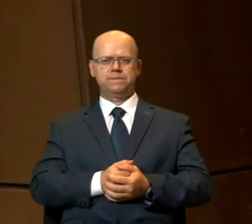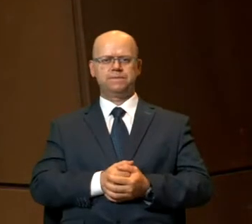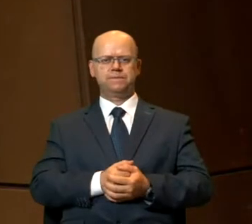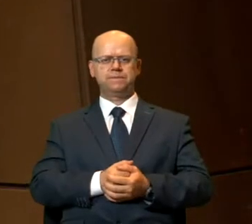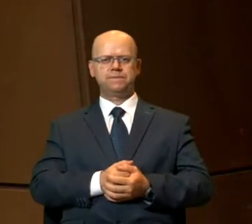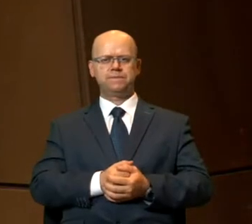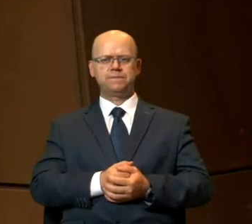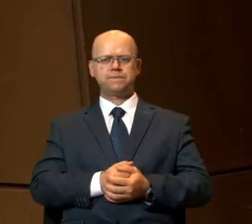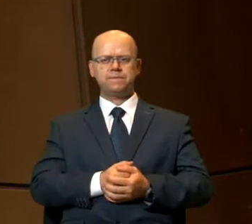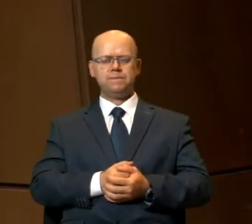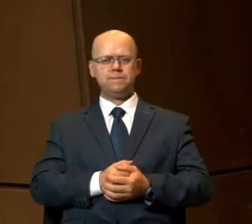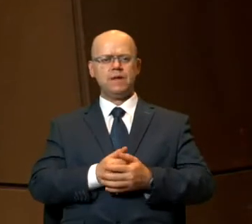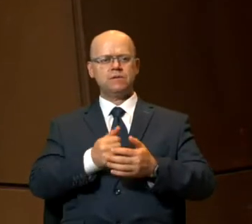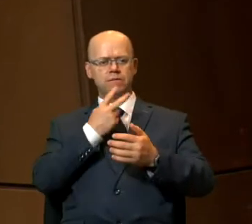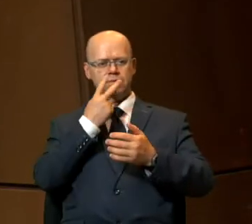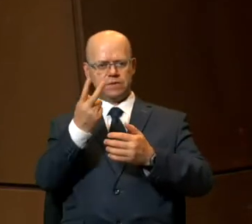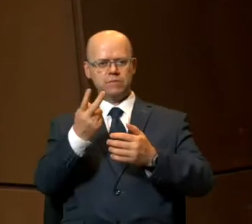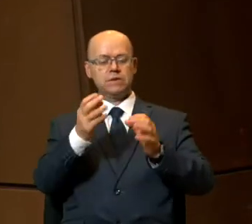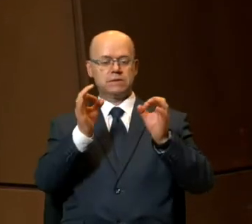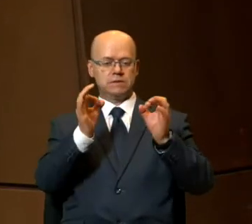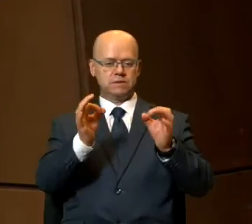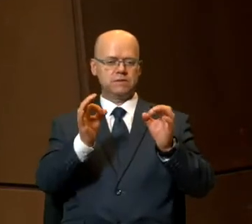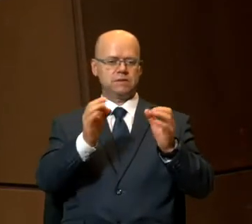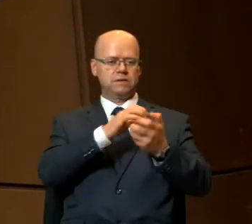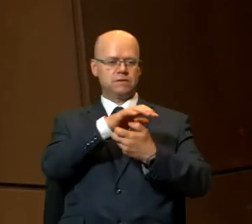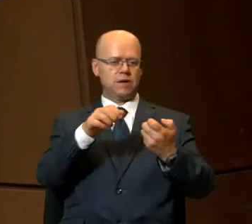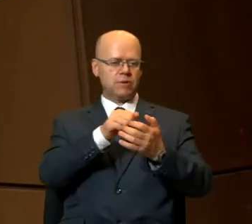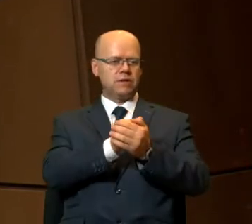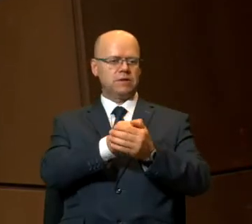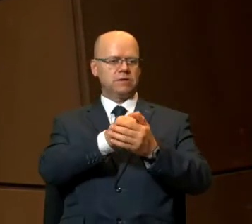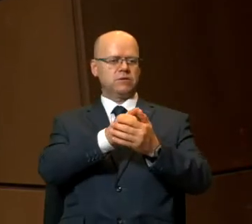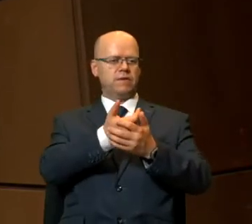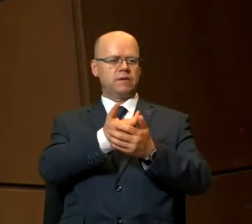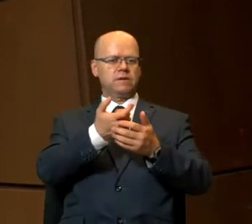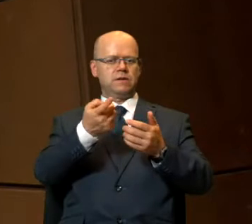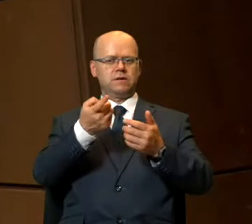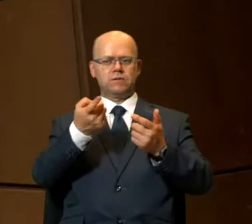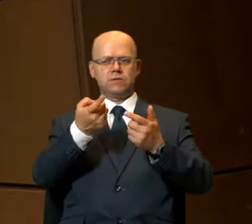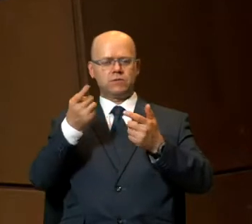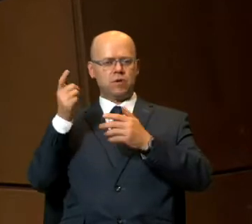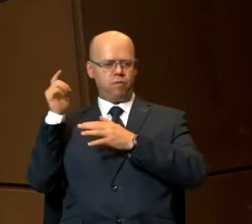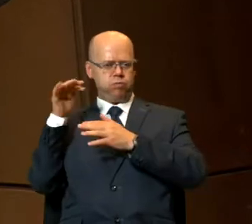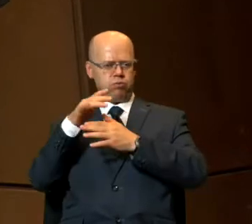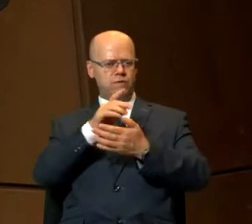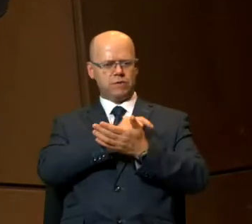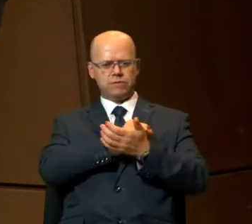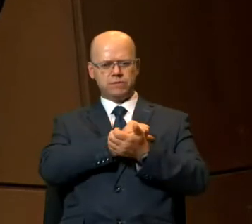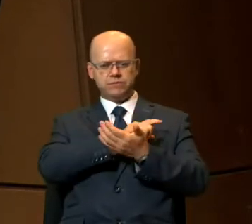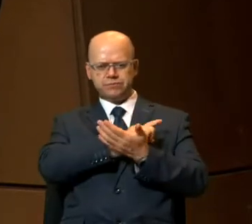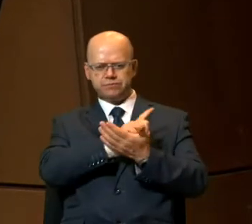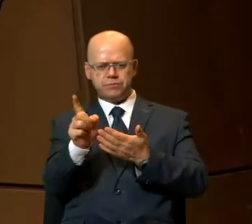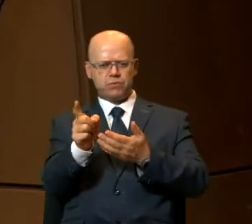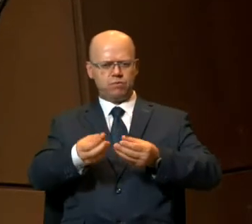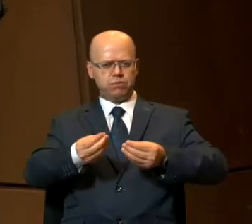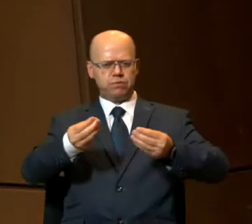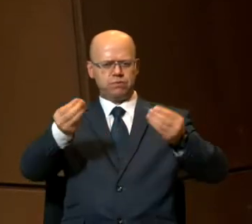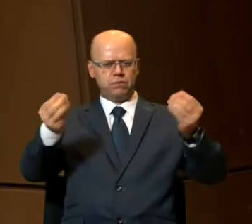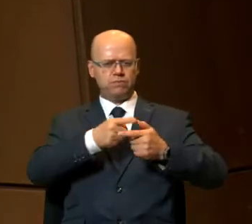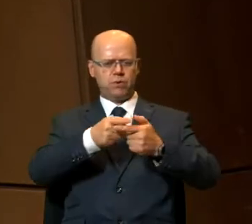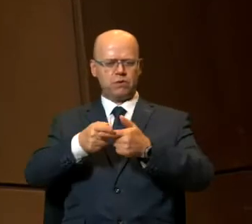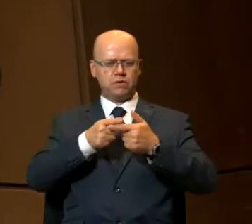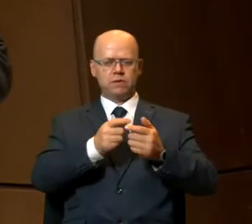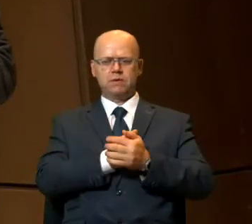temu zjawisku, jeżeli żyjemy w społeczeństwie stabilizowanym dynamicznie. Żyjemy w